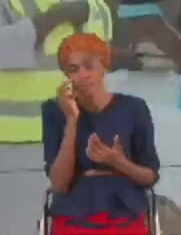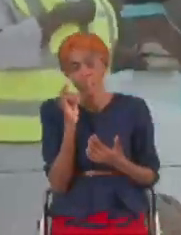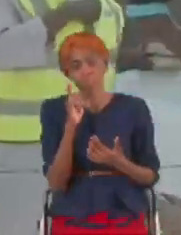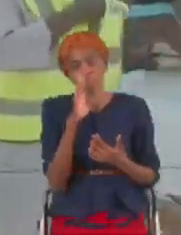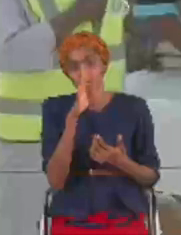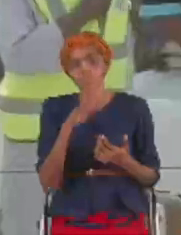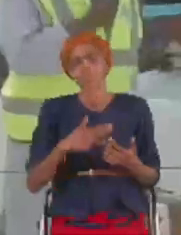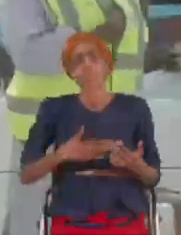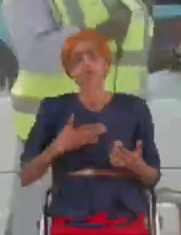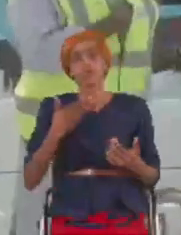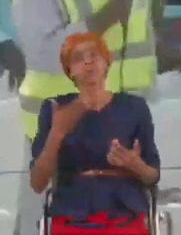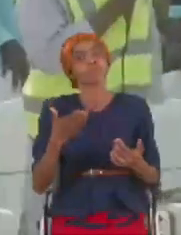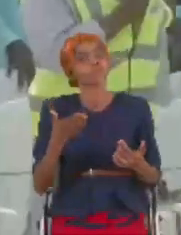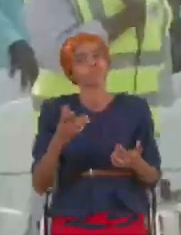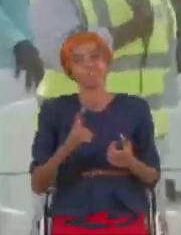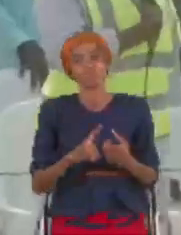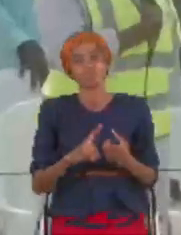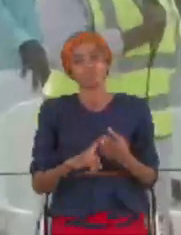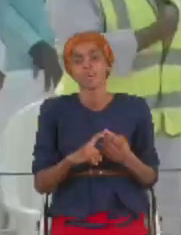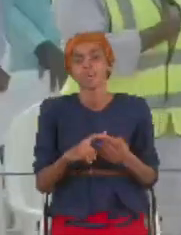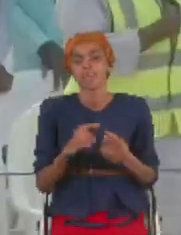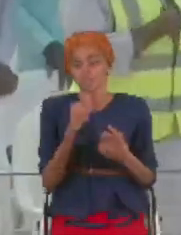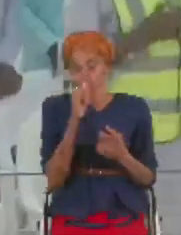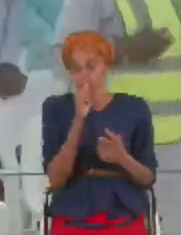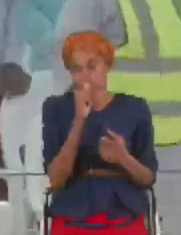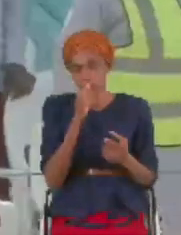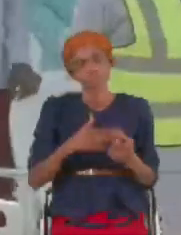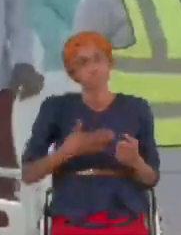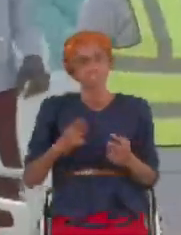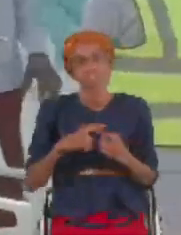sera disposée à souffrir